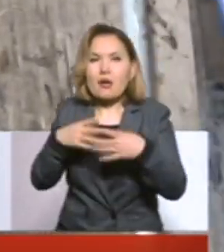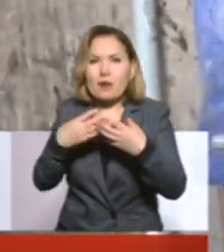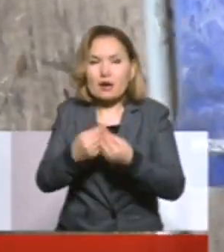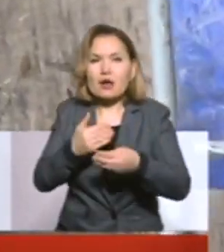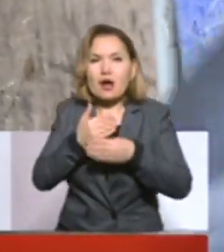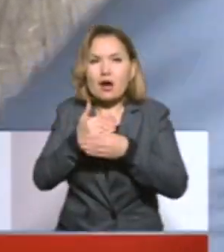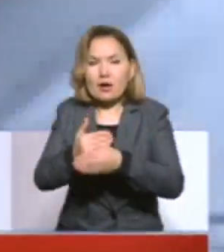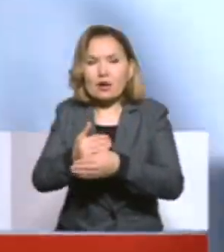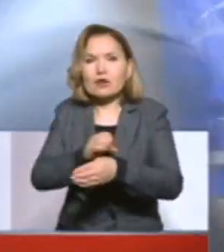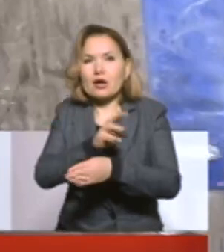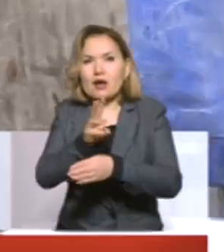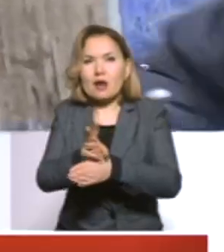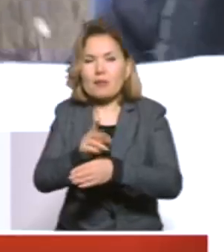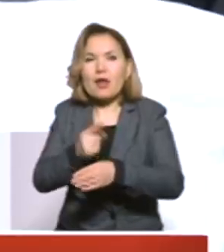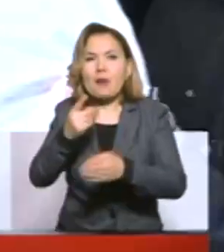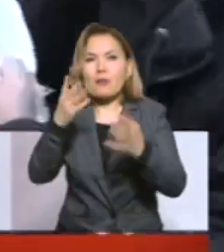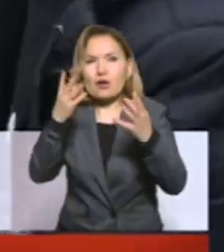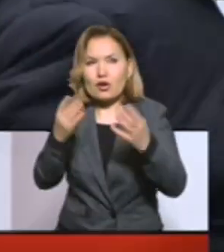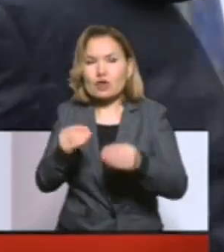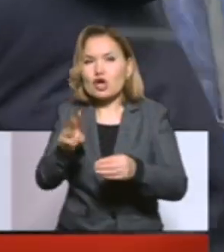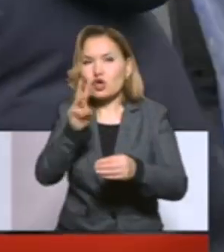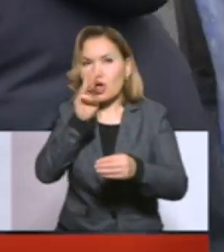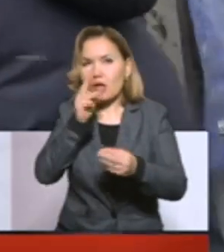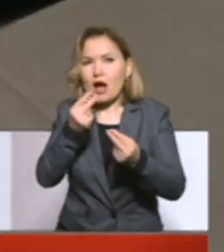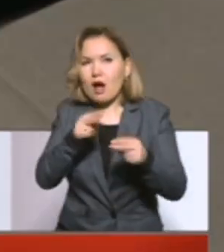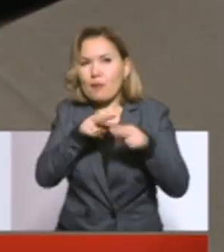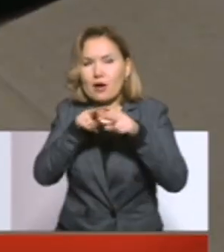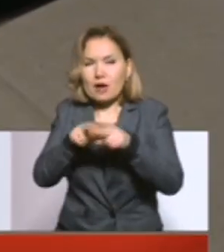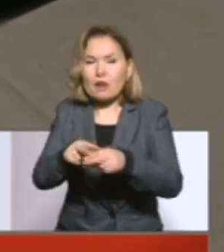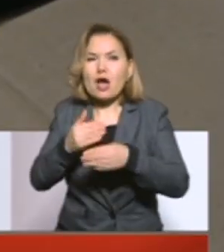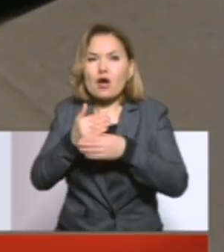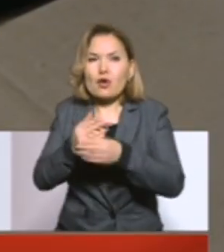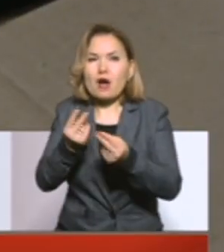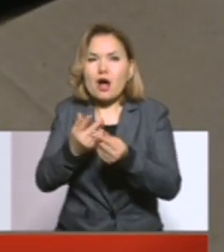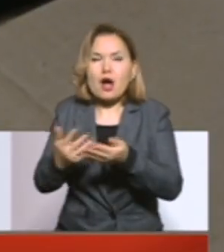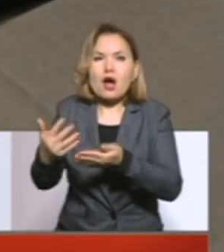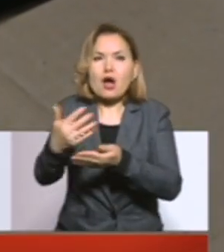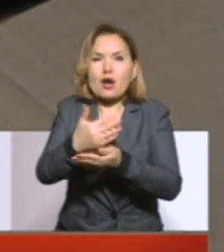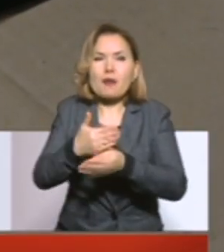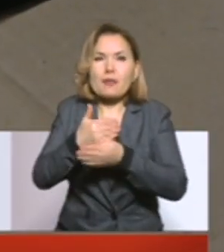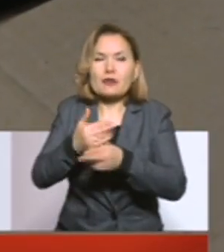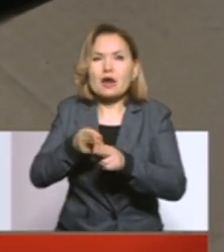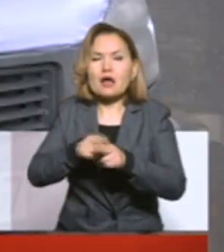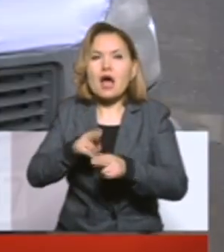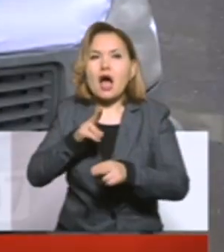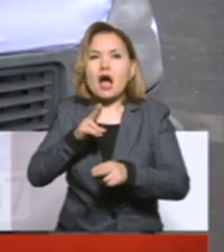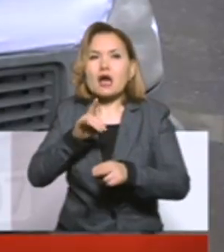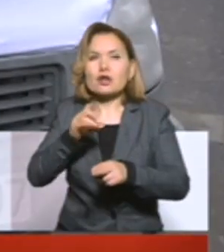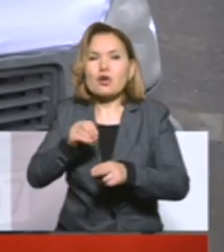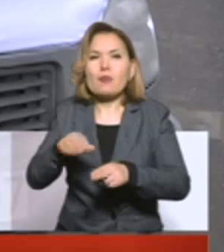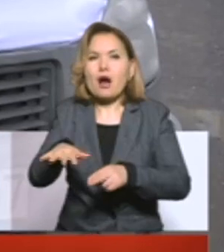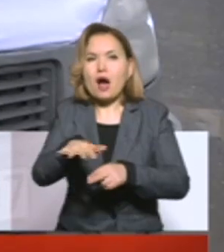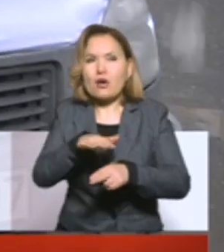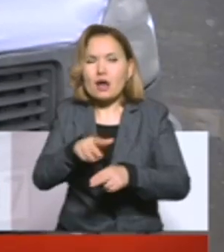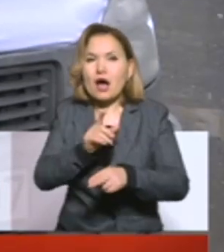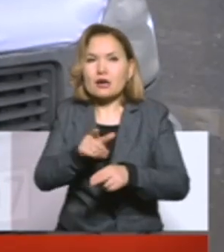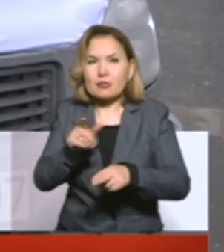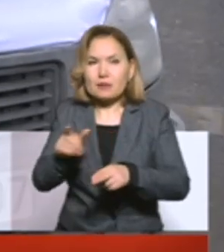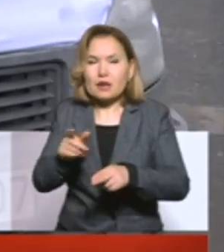созды. Партиялықтар бір күндік жалақысын аударып, гуманитарлық көмек жинады. Бірінші легі Қаратөбе ауданы орталығына